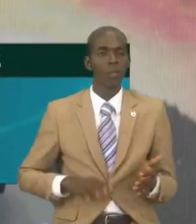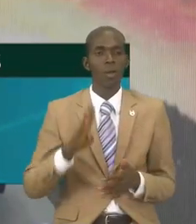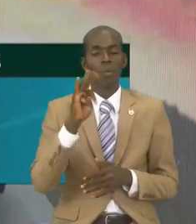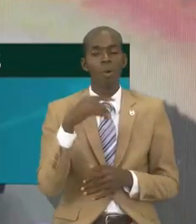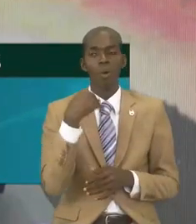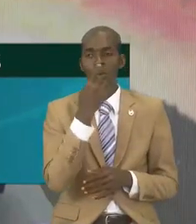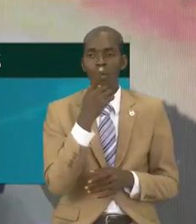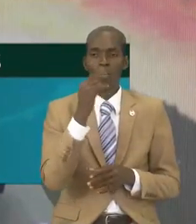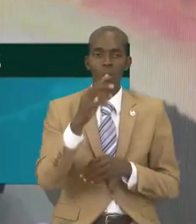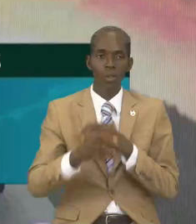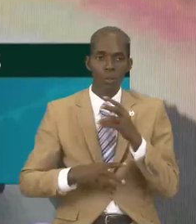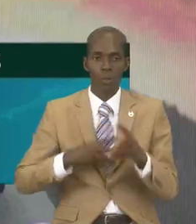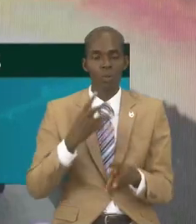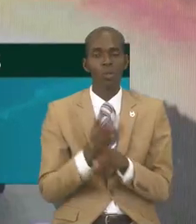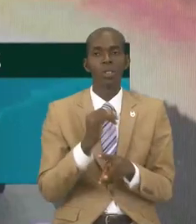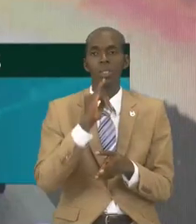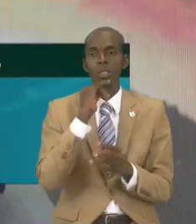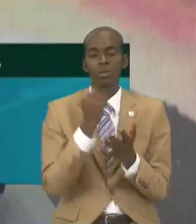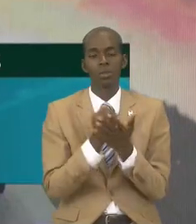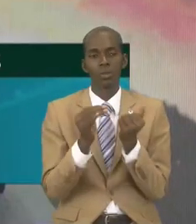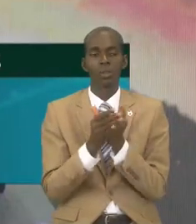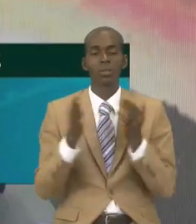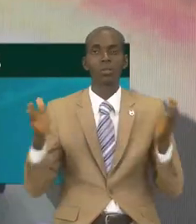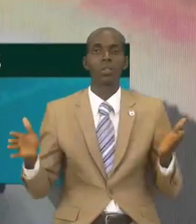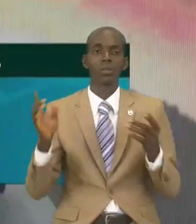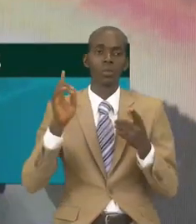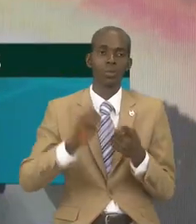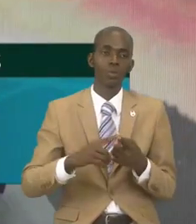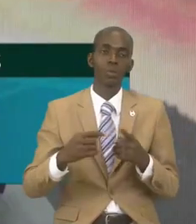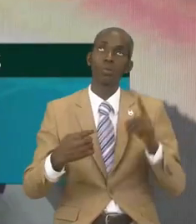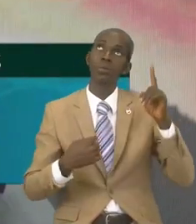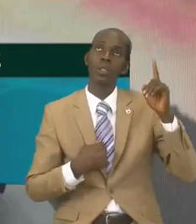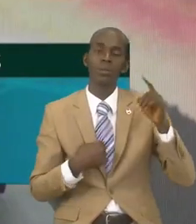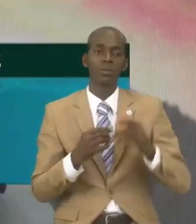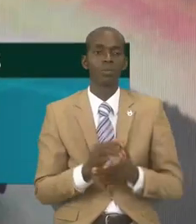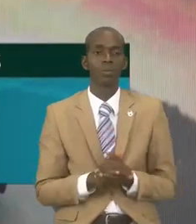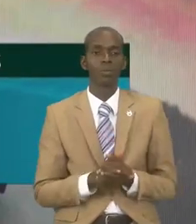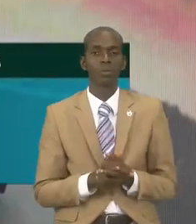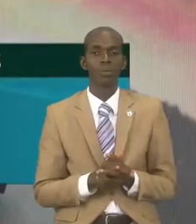par qui le monde est crucifié pour moi,